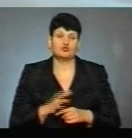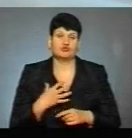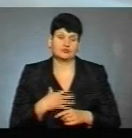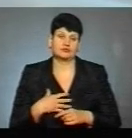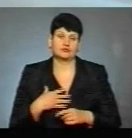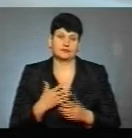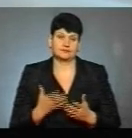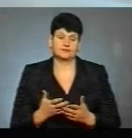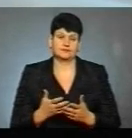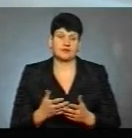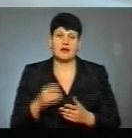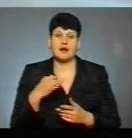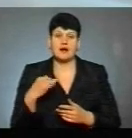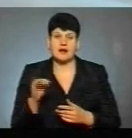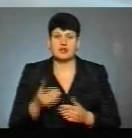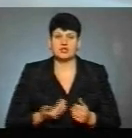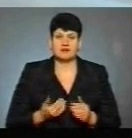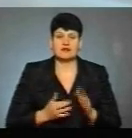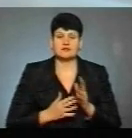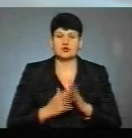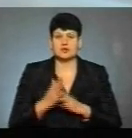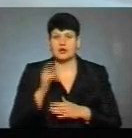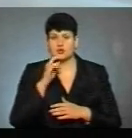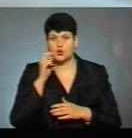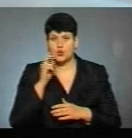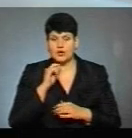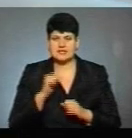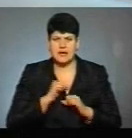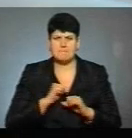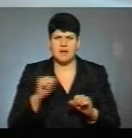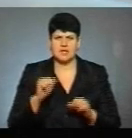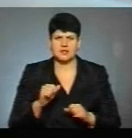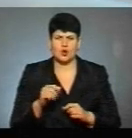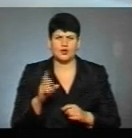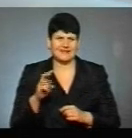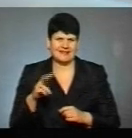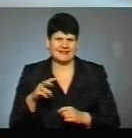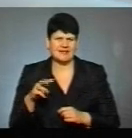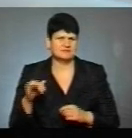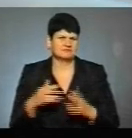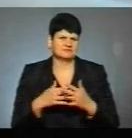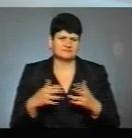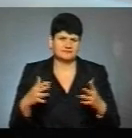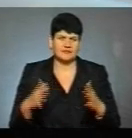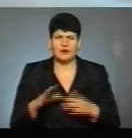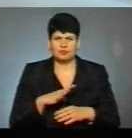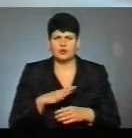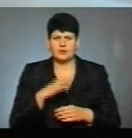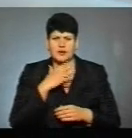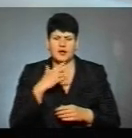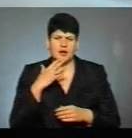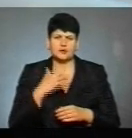актуальний. І хай живе зростаючий український патріотизм. Ще там кілька. Словом, багато ми